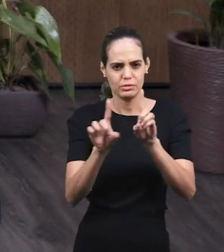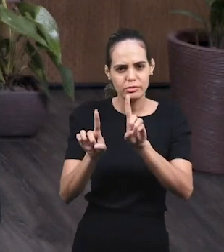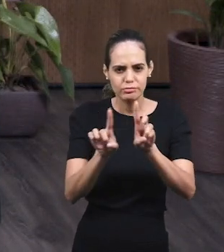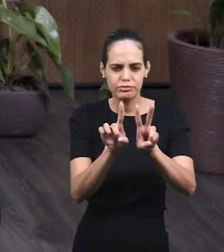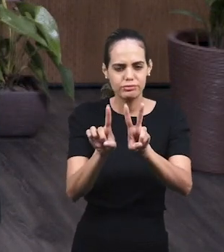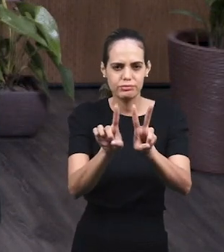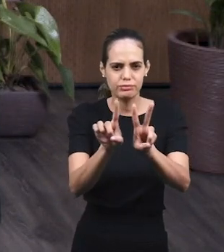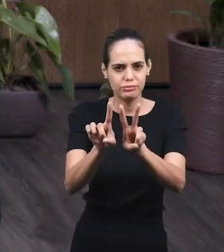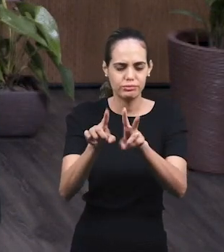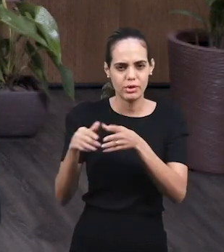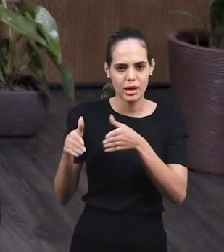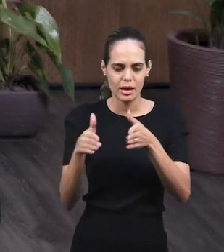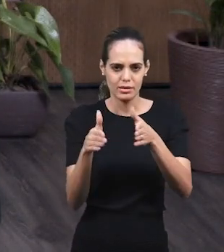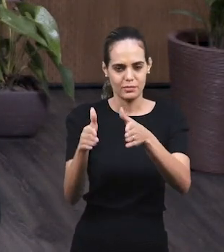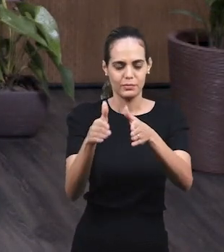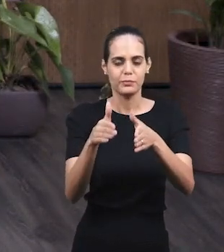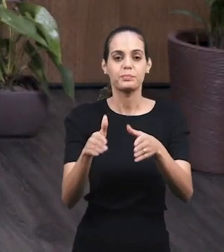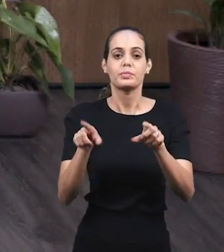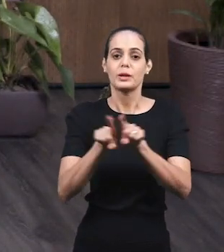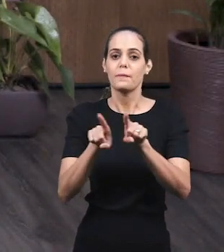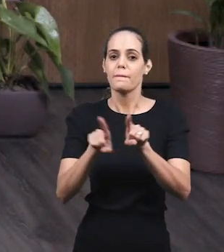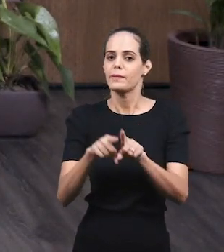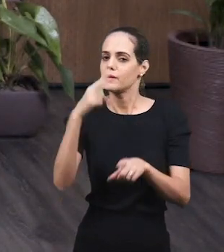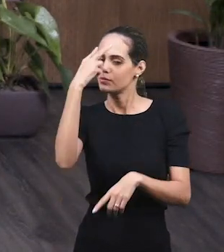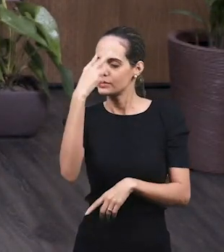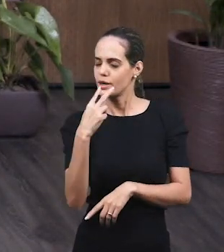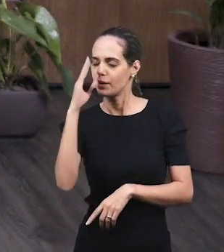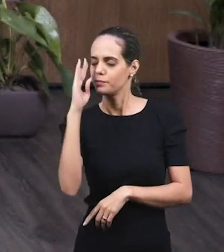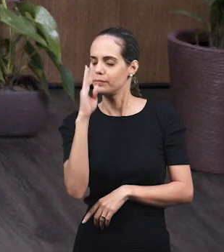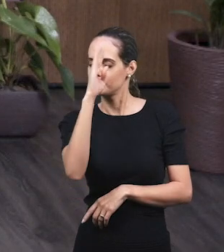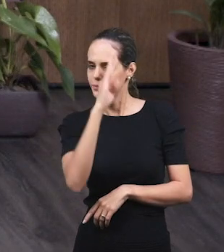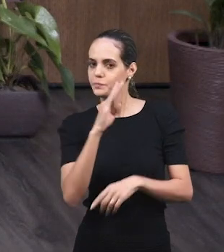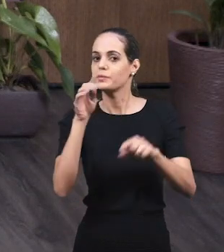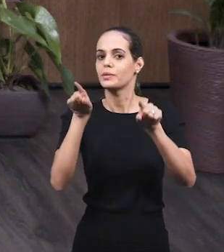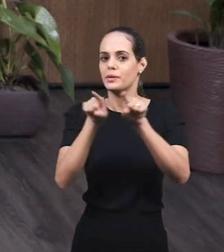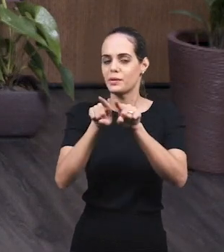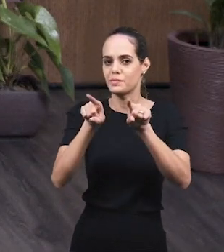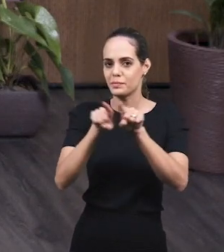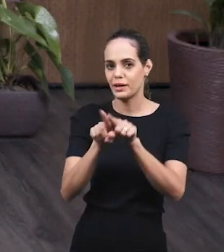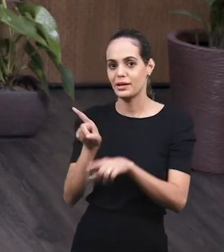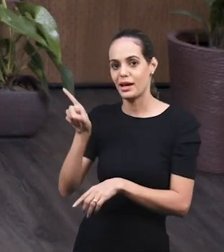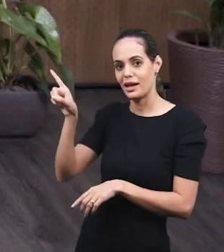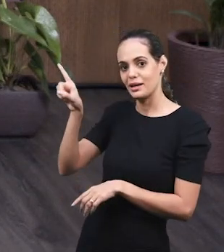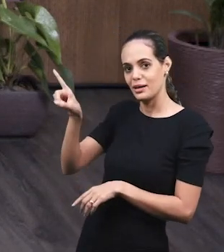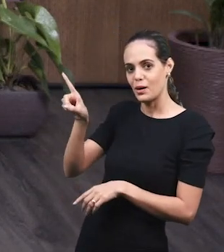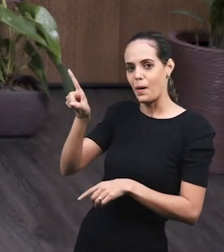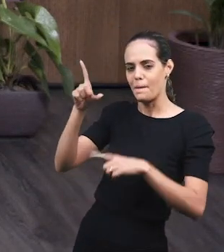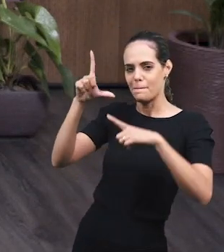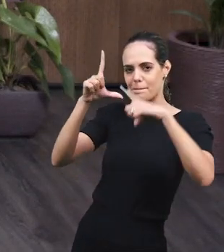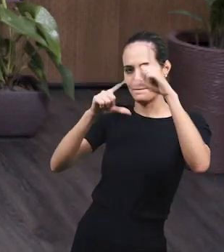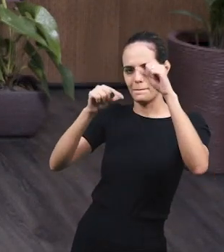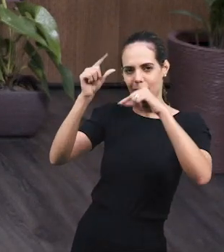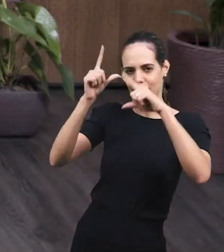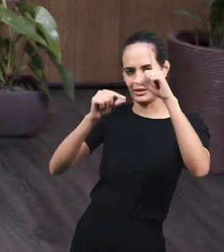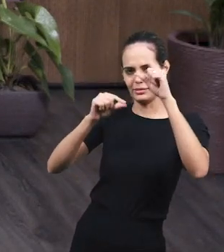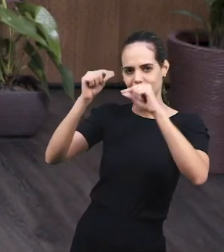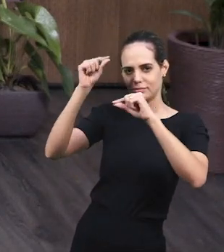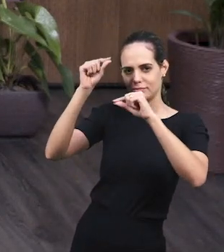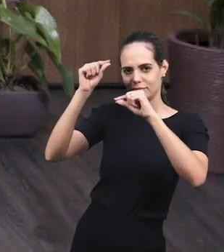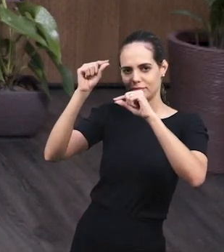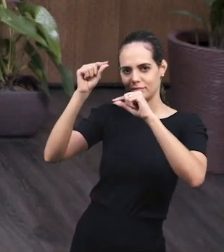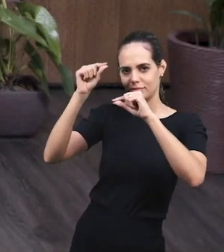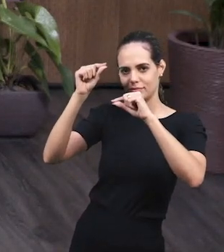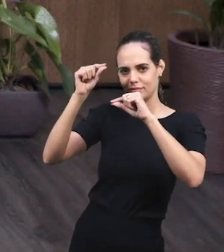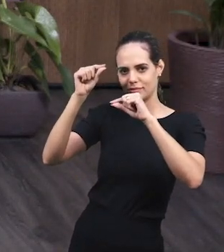la veuve de Naïm, la femme samaritaine, les disciples dans le chemin d'Emmaüs, l'aveugle de